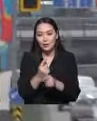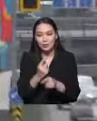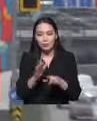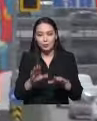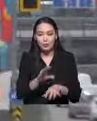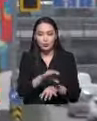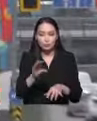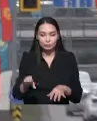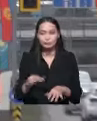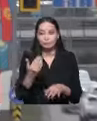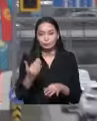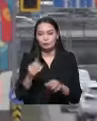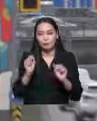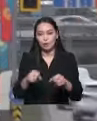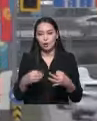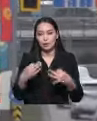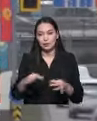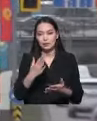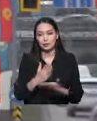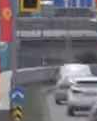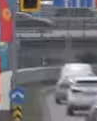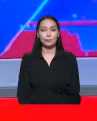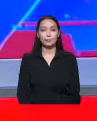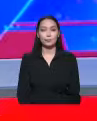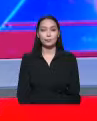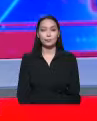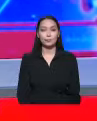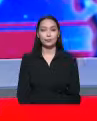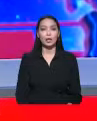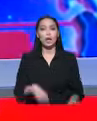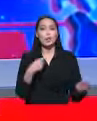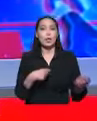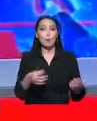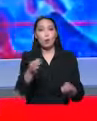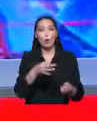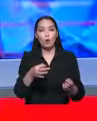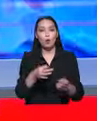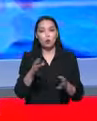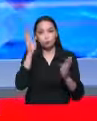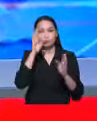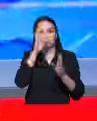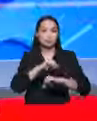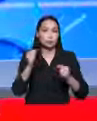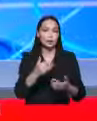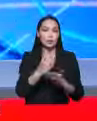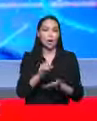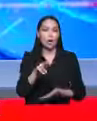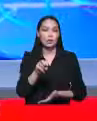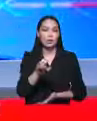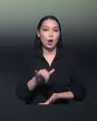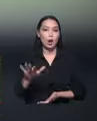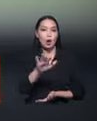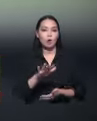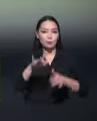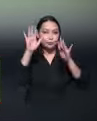тоқтай алады. Жанбота Хашқынбай, Астана Таймс. Жамбыл облысында күн күрт суытты. Алатаудың бөктеріндегі елді мекендерге